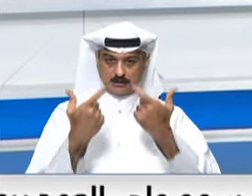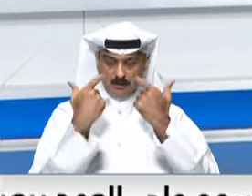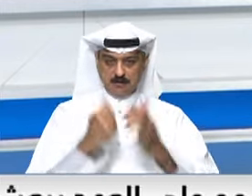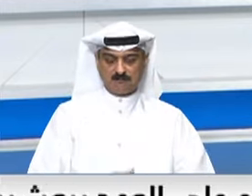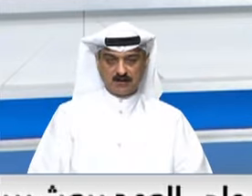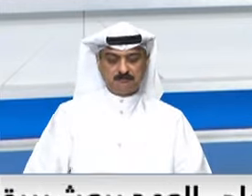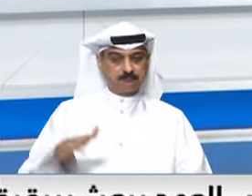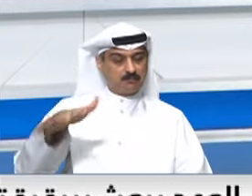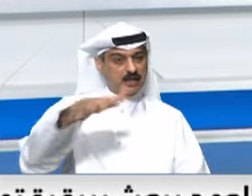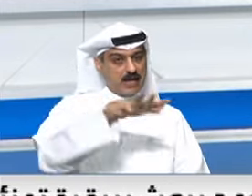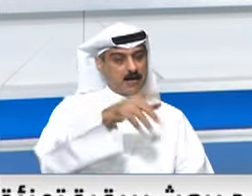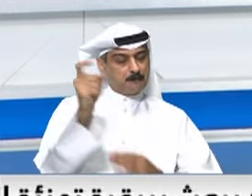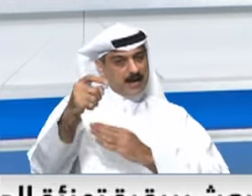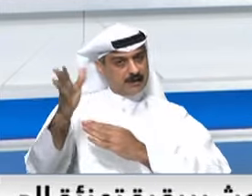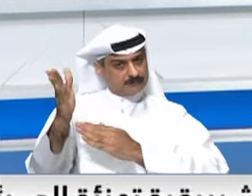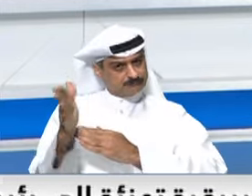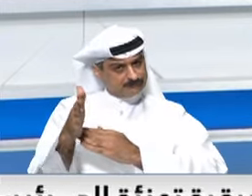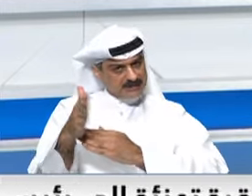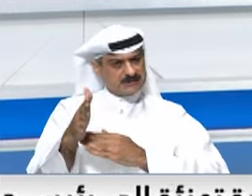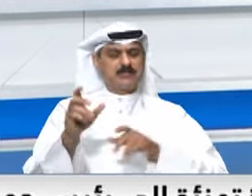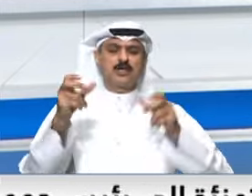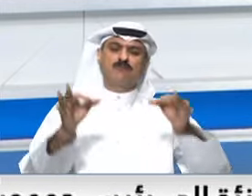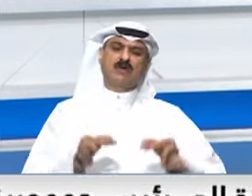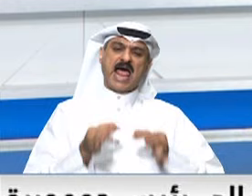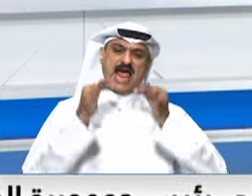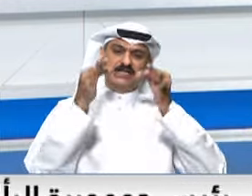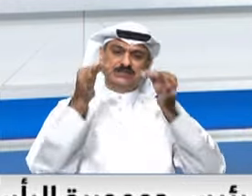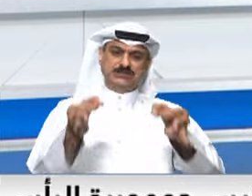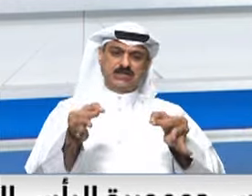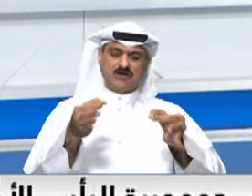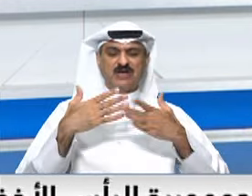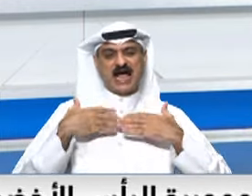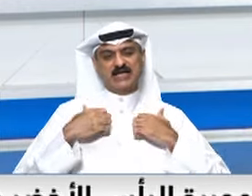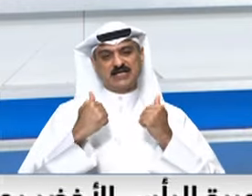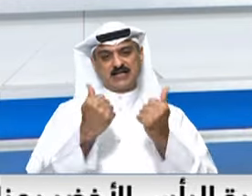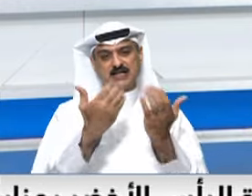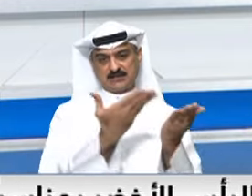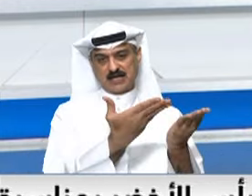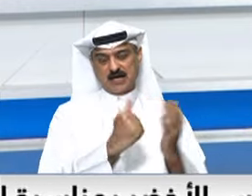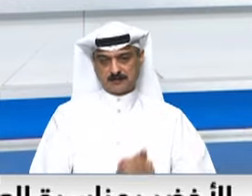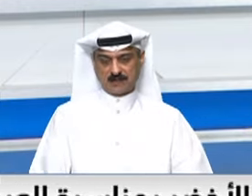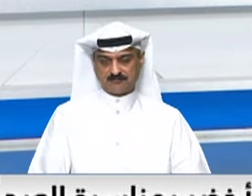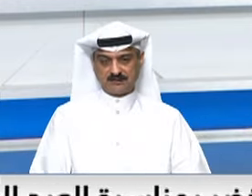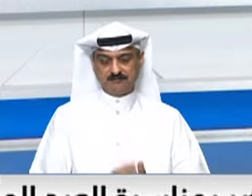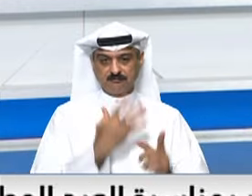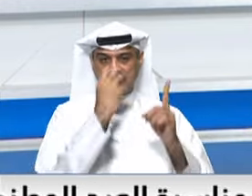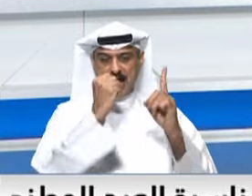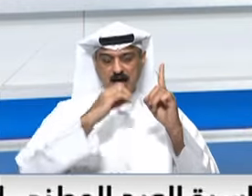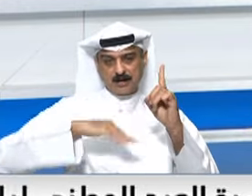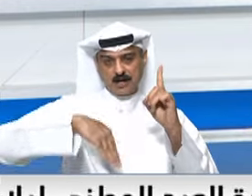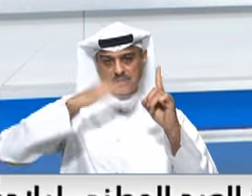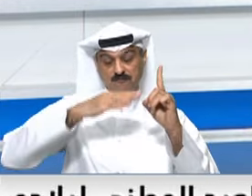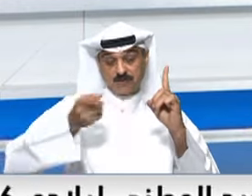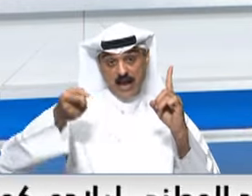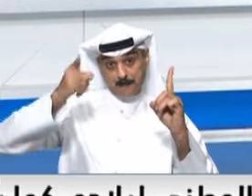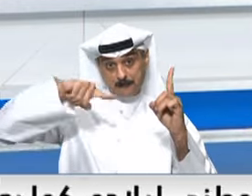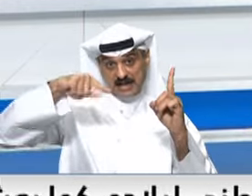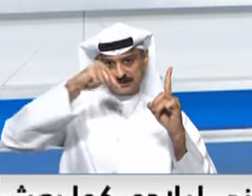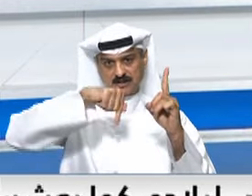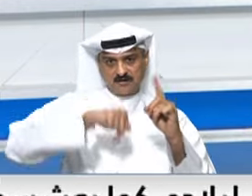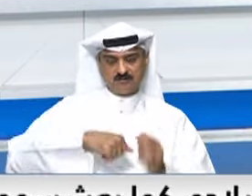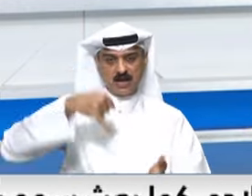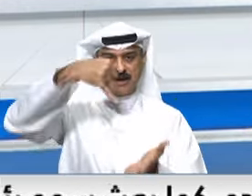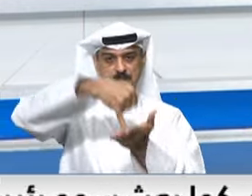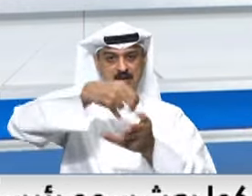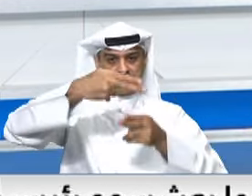البحر والحداقن نأجل أي نشاط بحري لسلامتكم. درجات الحرارة العظمى متوقعة في مساء الغد مدينة